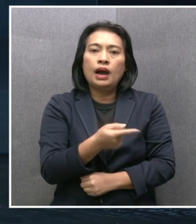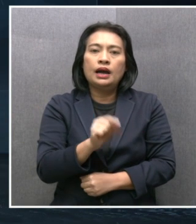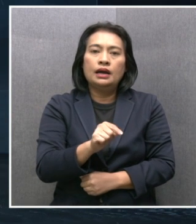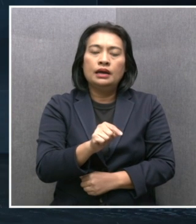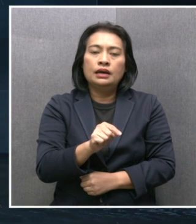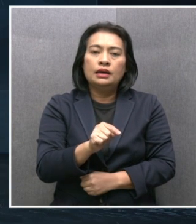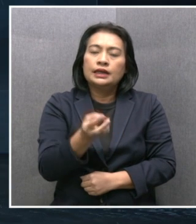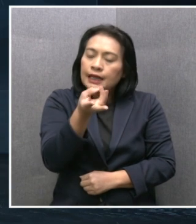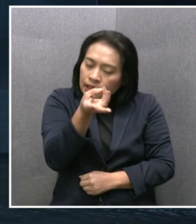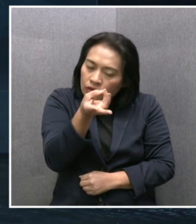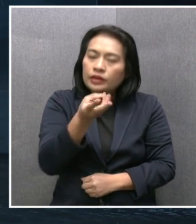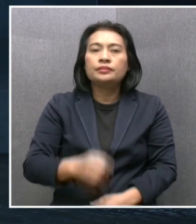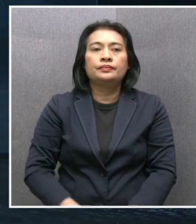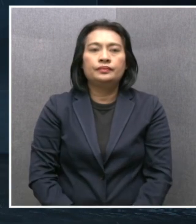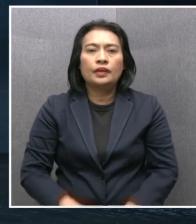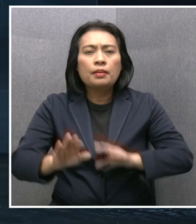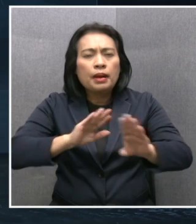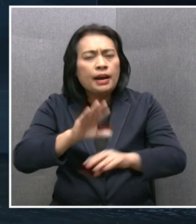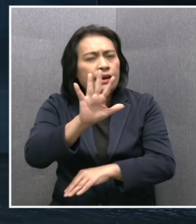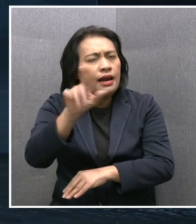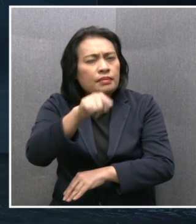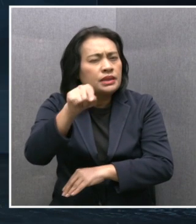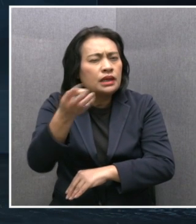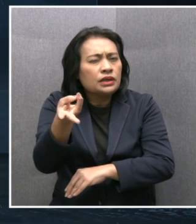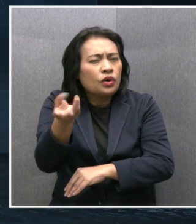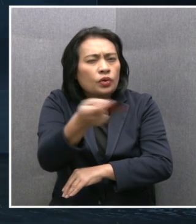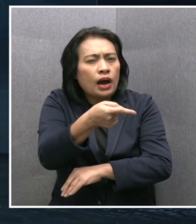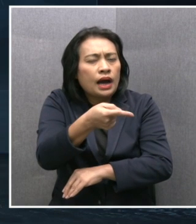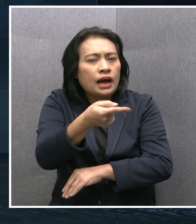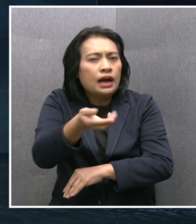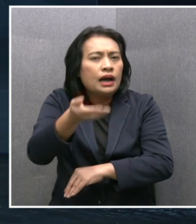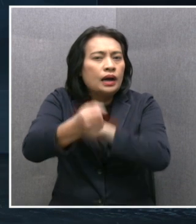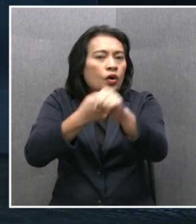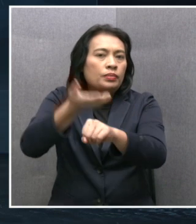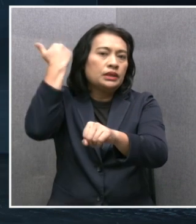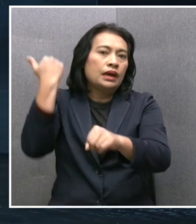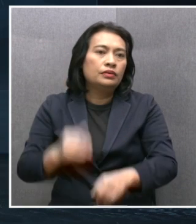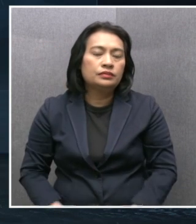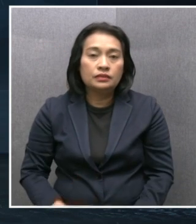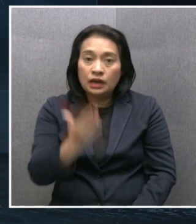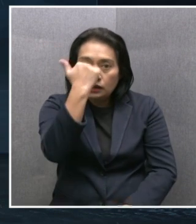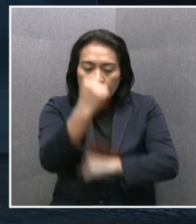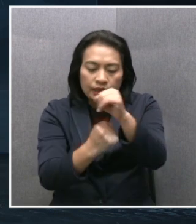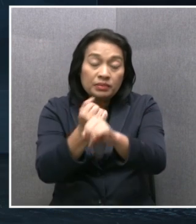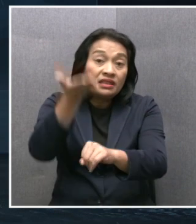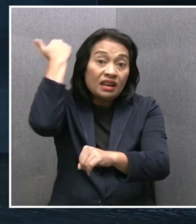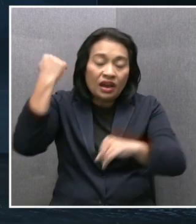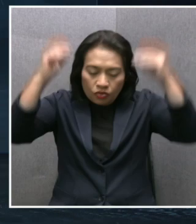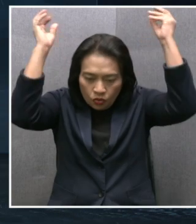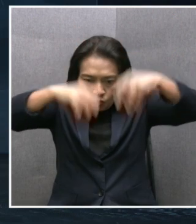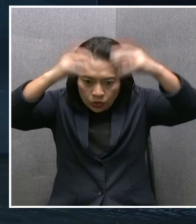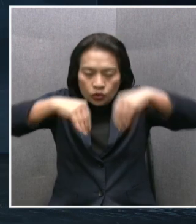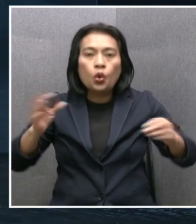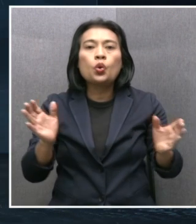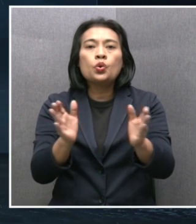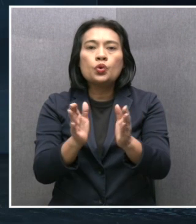กติเล็กน้อยนะคะประมาณร้อยละ5แล้วก็จะน้อยกว่าปีที่แล้วค่ะโดยปีที่แล้วในช่วงฤดูฝนปริมาณฝนรวมม